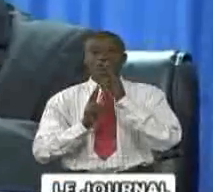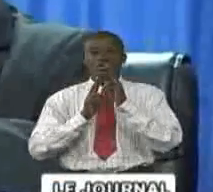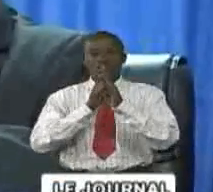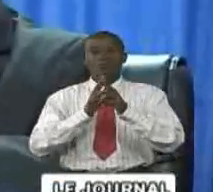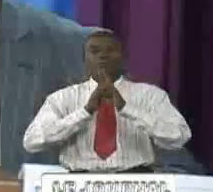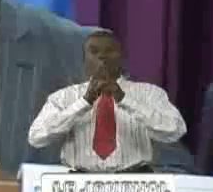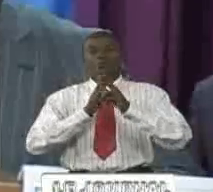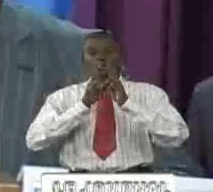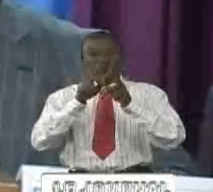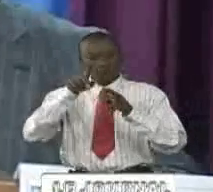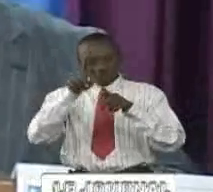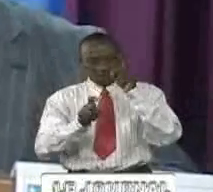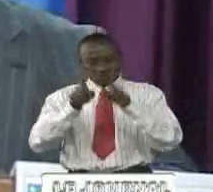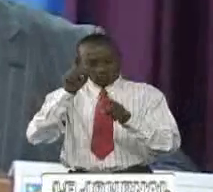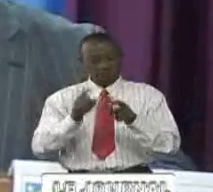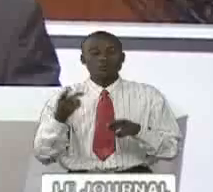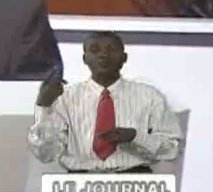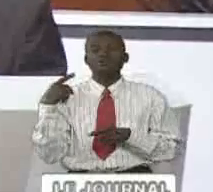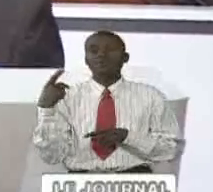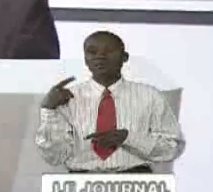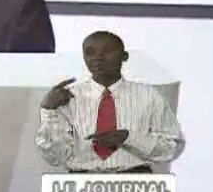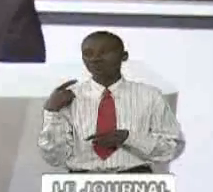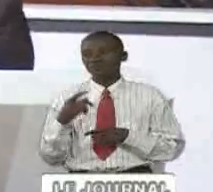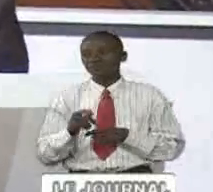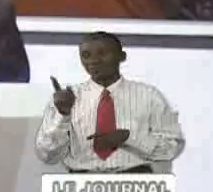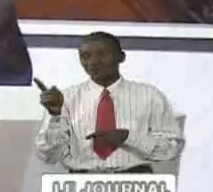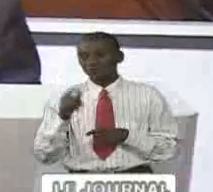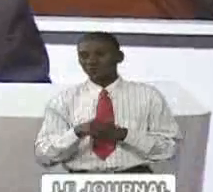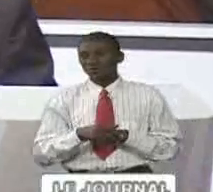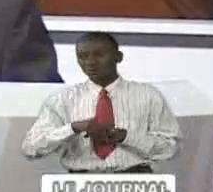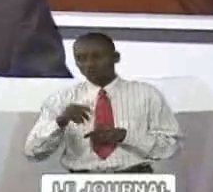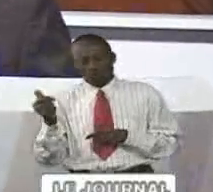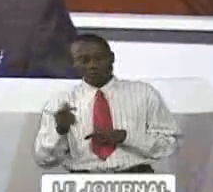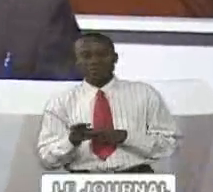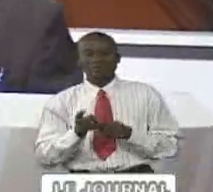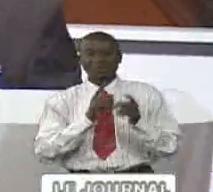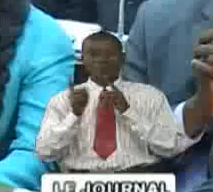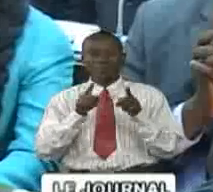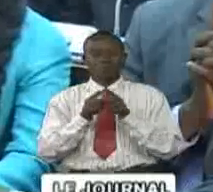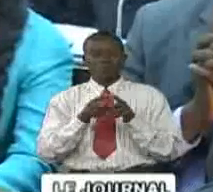l'homme en RDC. Bruno Kapanji Kalala a éclairé l'Assemblée plénière à propos de la constitution de la centrale